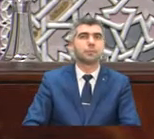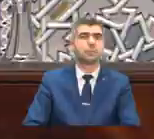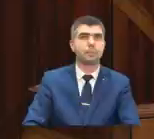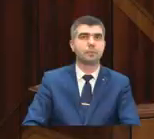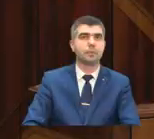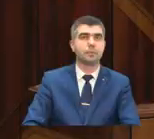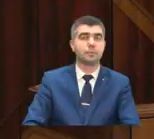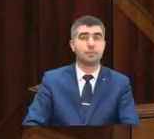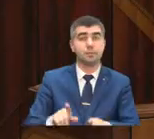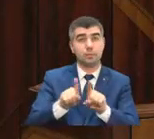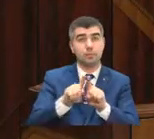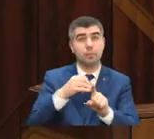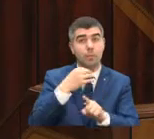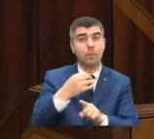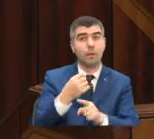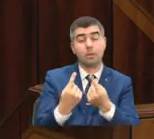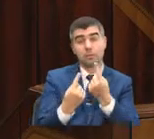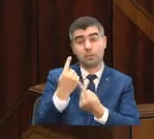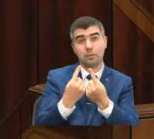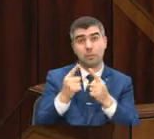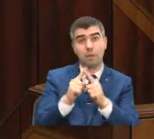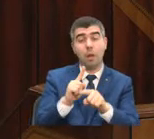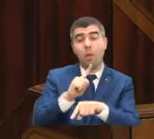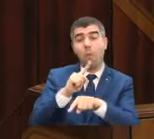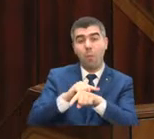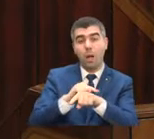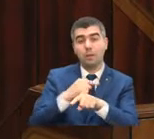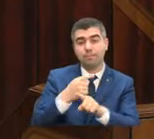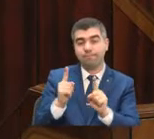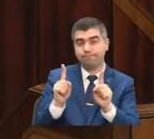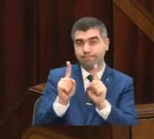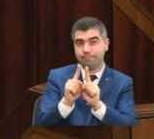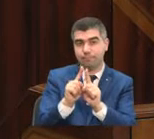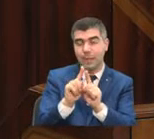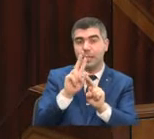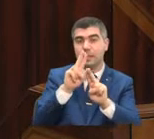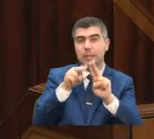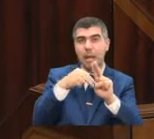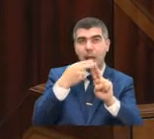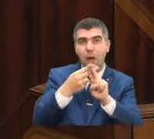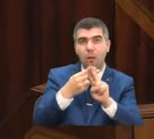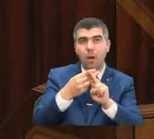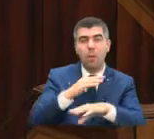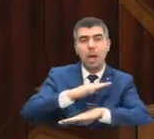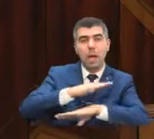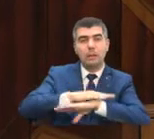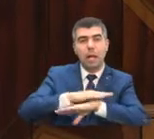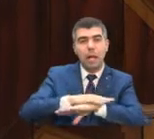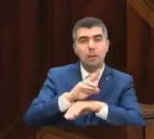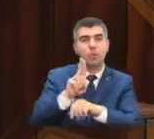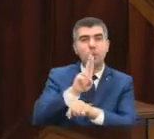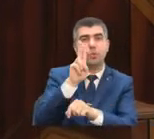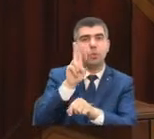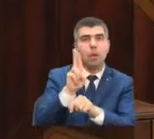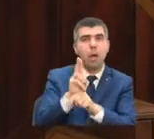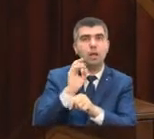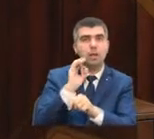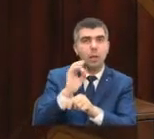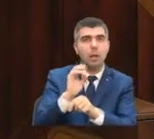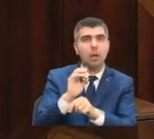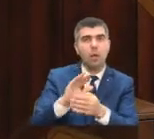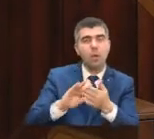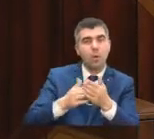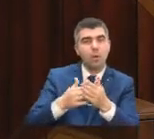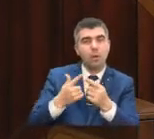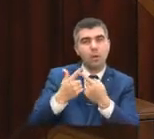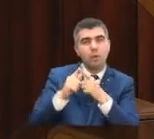أظن السيد الوزير كان عندك حيز من الوقت باش تجاوب على التعقيب وتحترم الفريق في سؤاله وتجاوب على السؤال